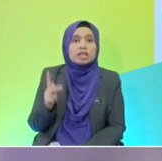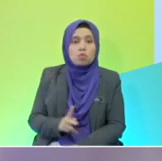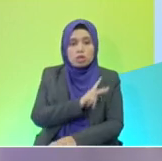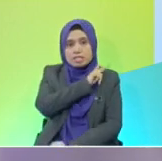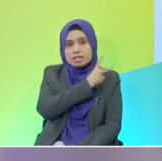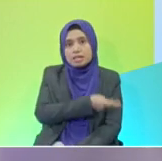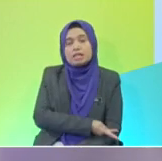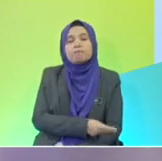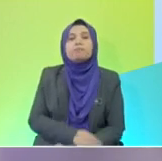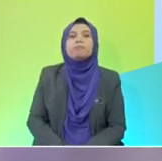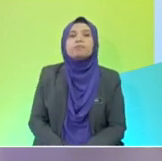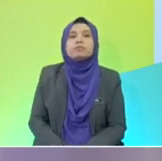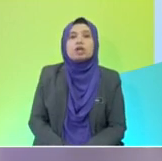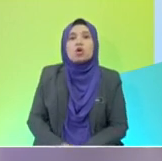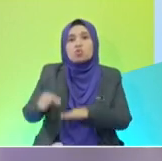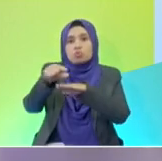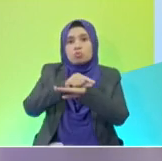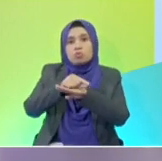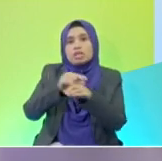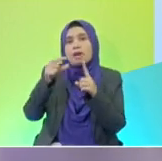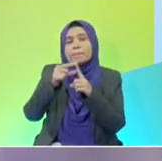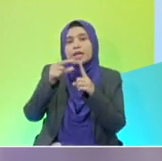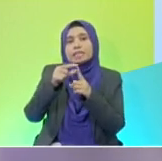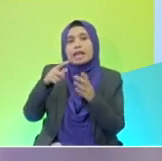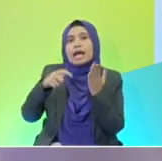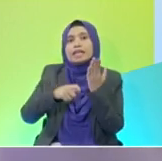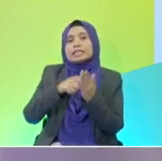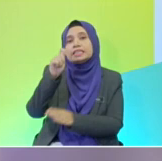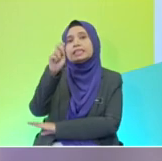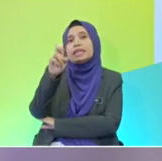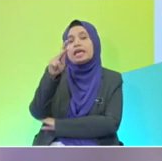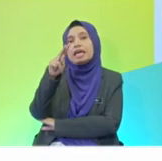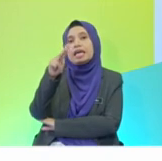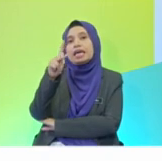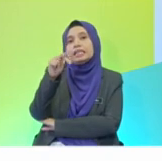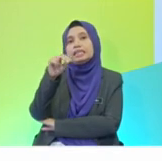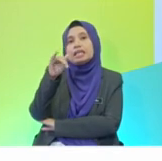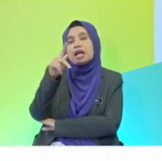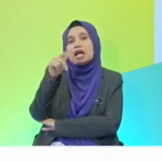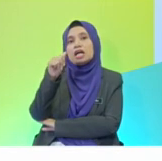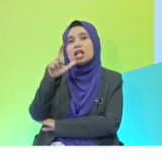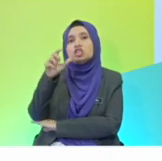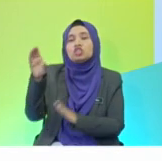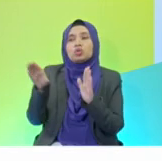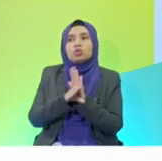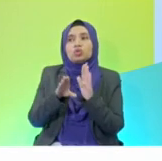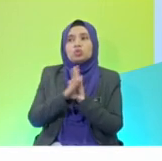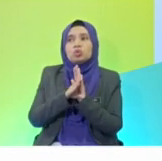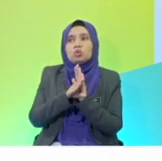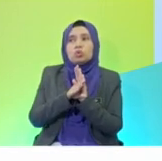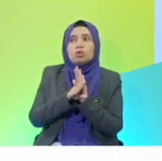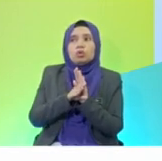seterusnya gunakan perkataan Teknika contohnya twice Oke ataupun perhatikan